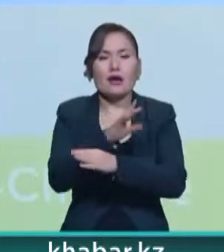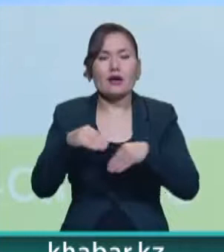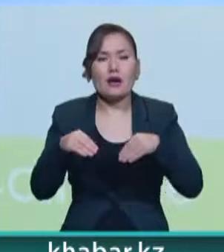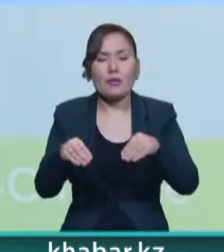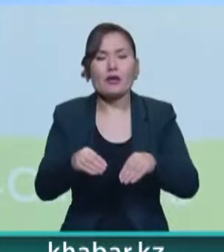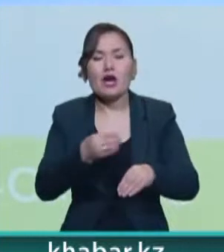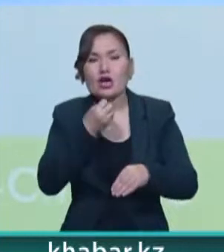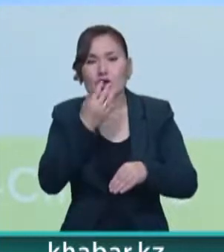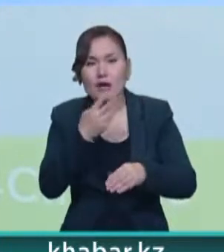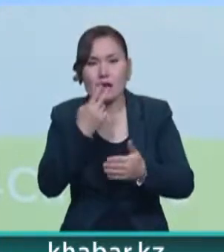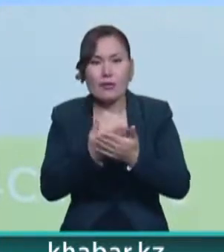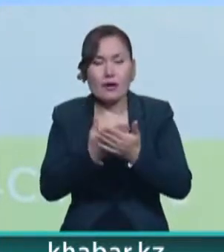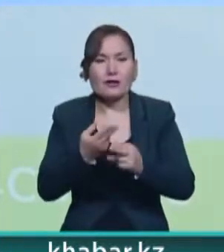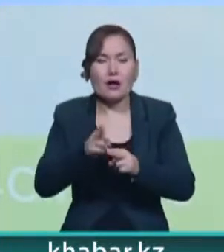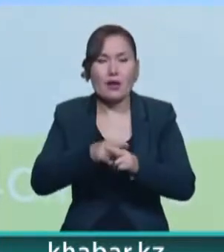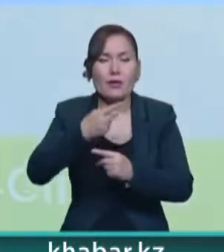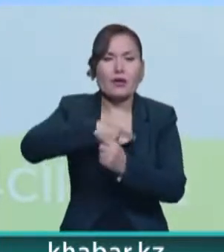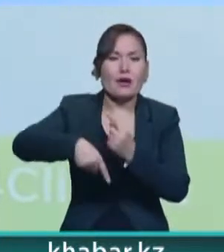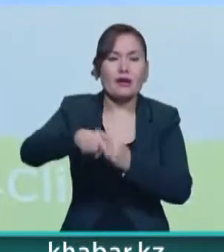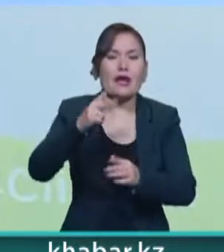жақсы мысалдардың бірі. Қазір оның аумағы